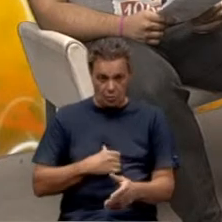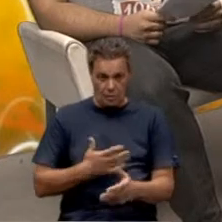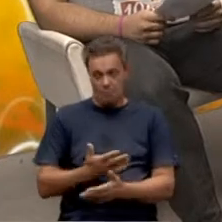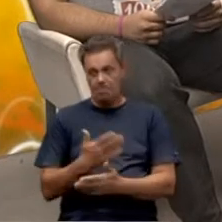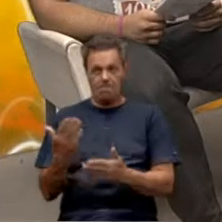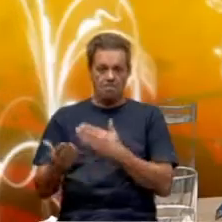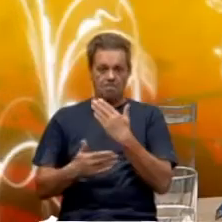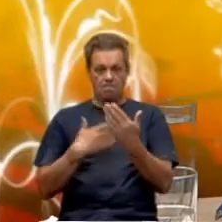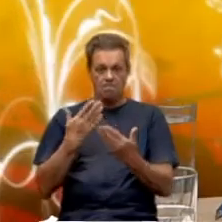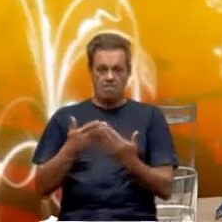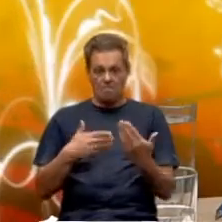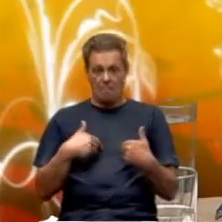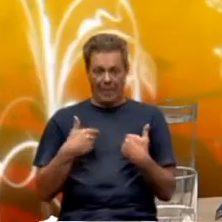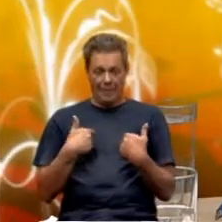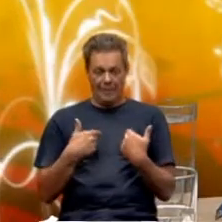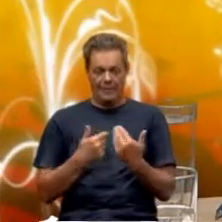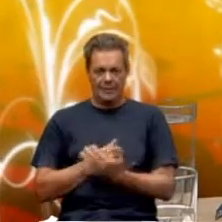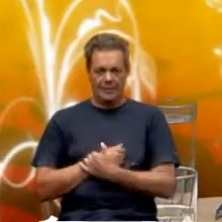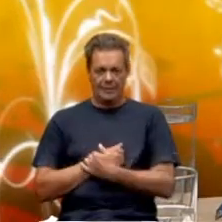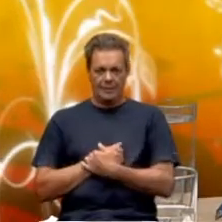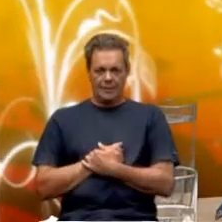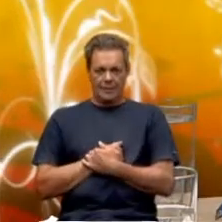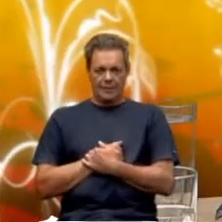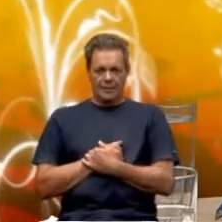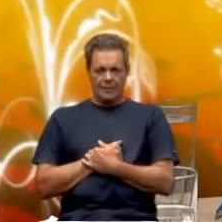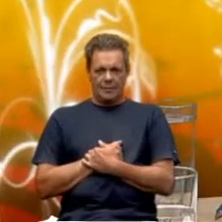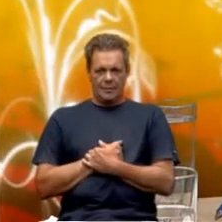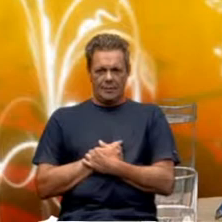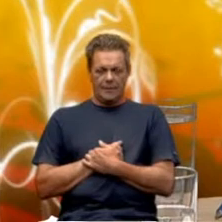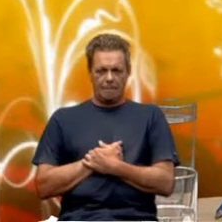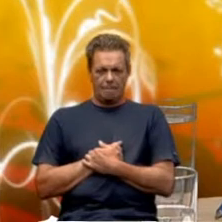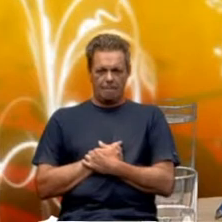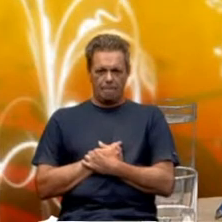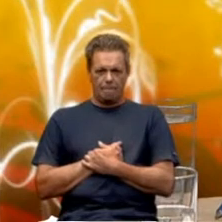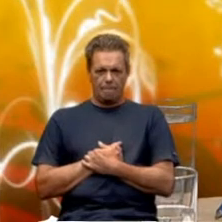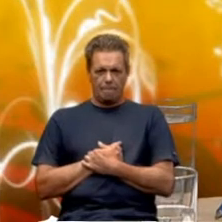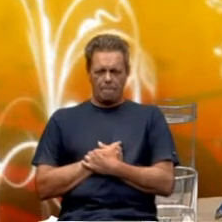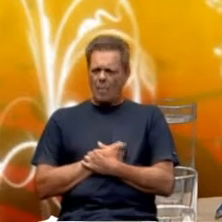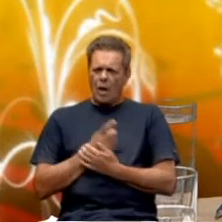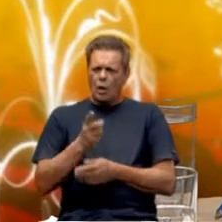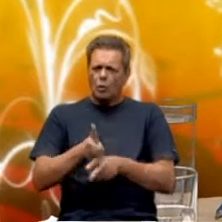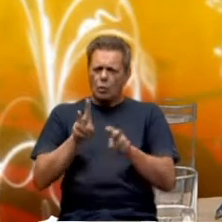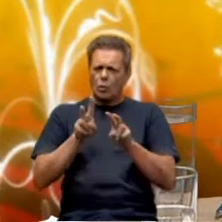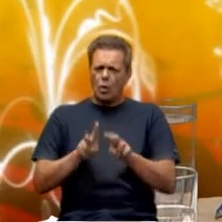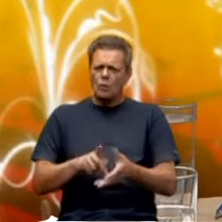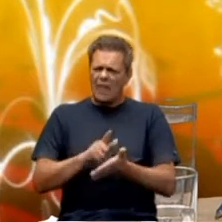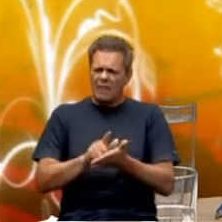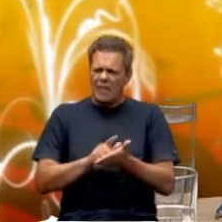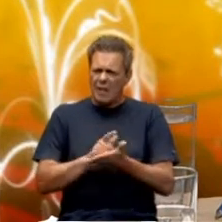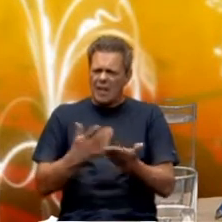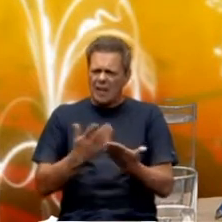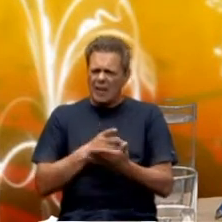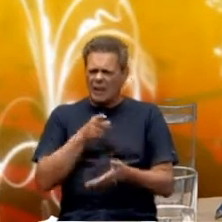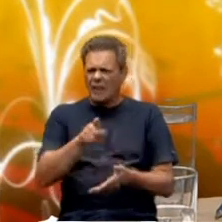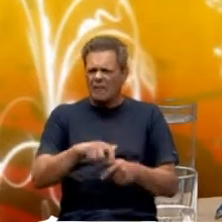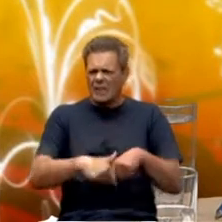to nazvala, ako se ja sjetim svojih 17 godina, malo sam zaboravila, da je to u stvari doba kad je možda takva